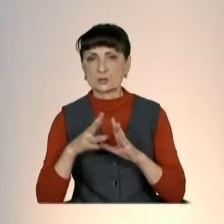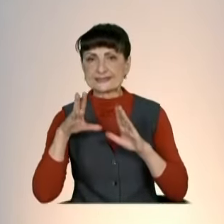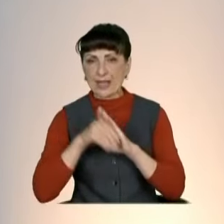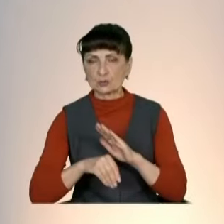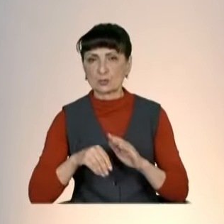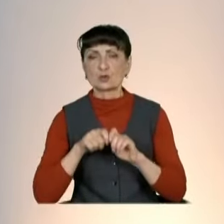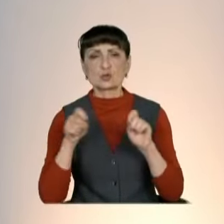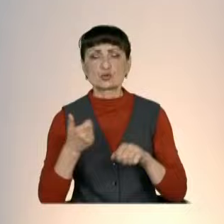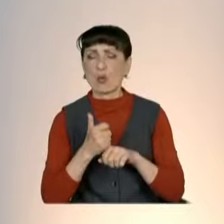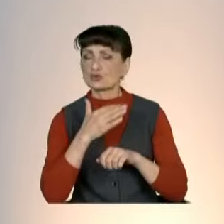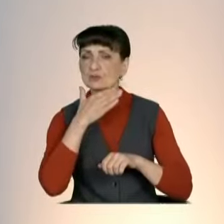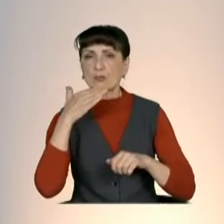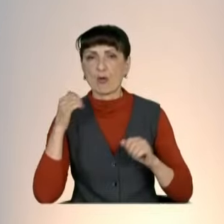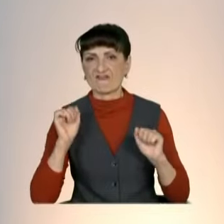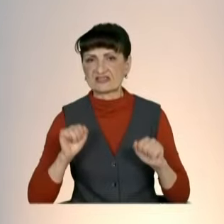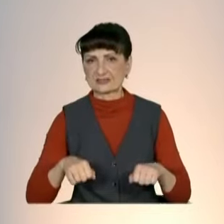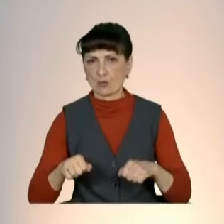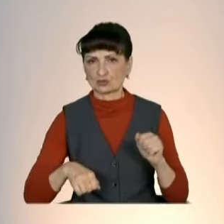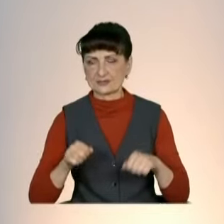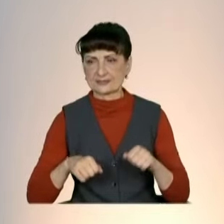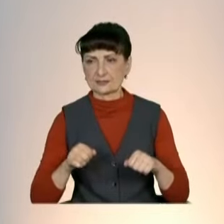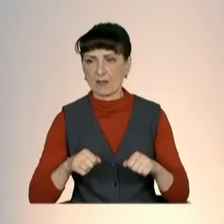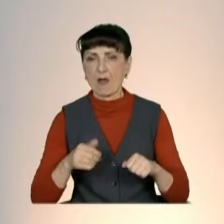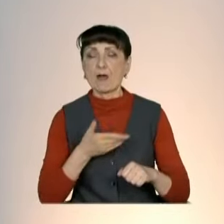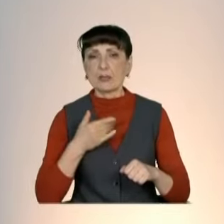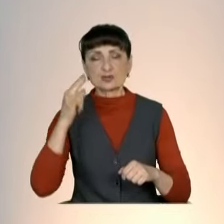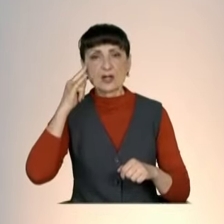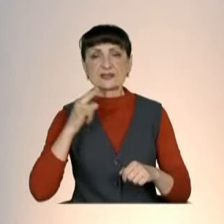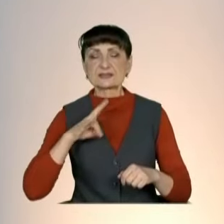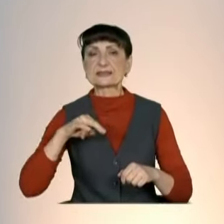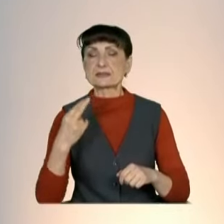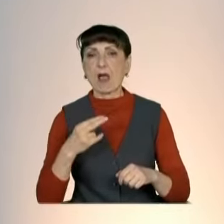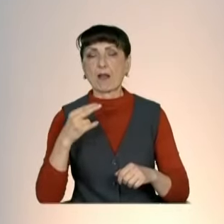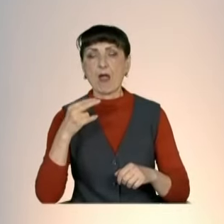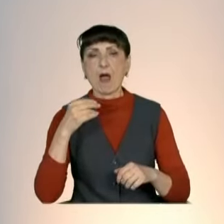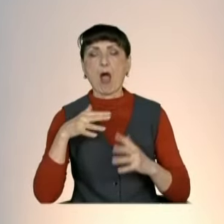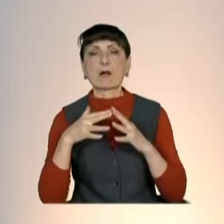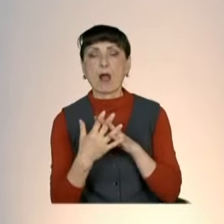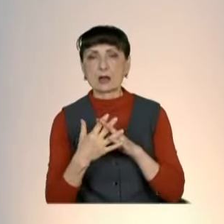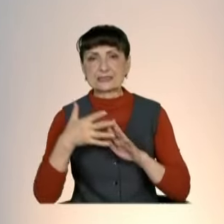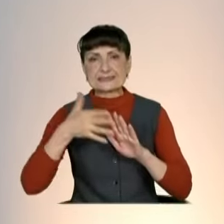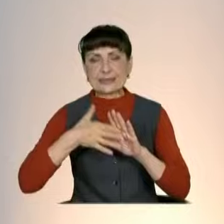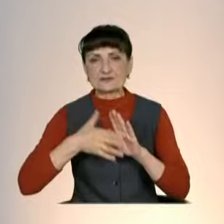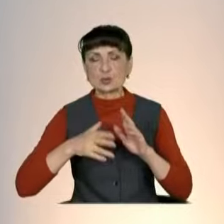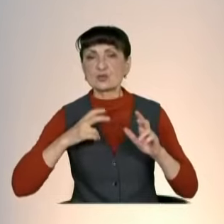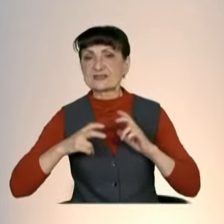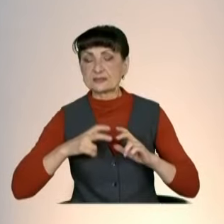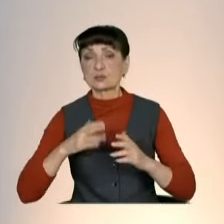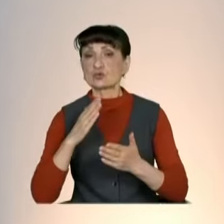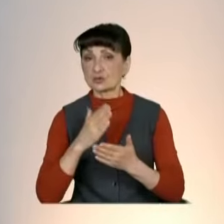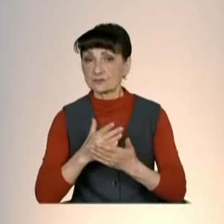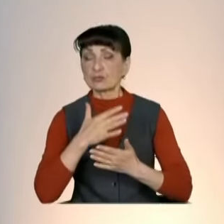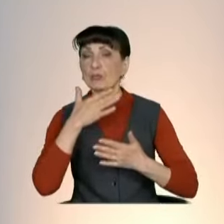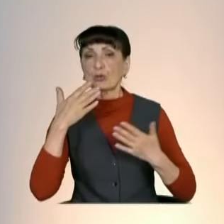создано очень много, так сказать, возможностей. В частности, в наш Казахский национальный аграрный исследовательский университет существует, так сказать,